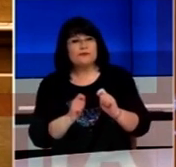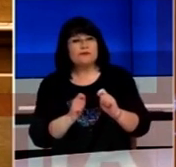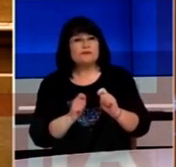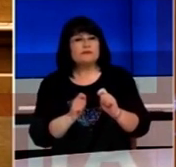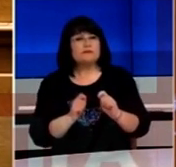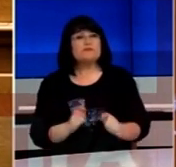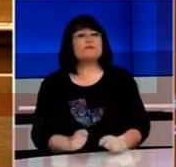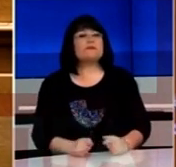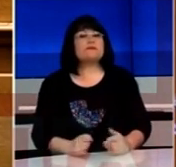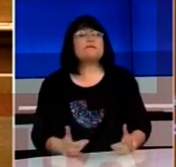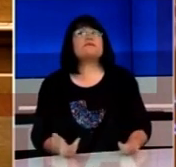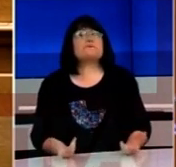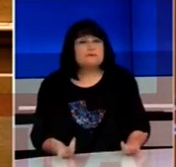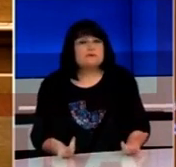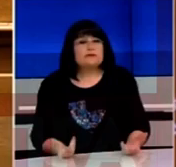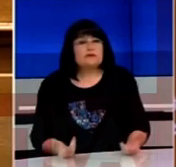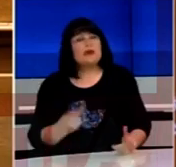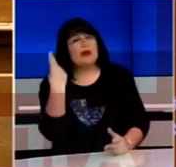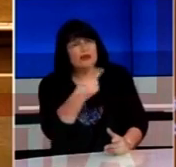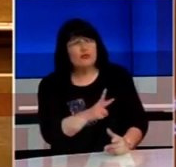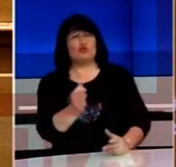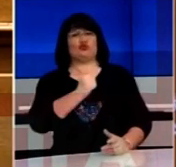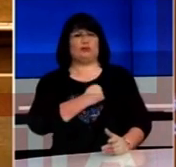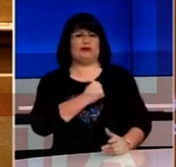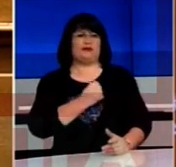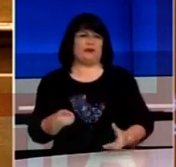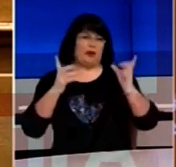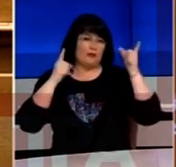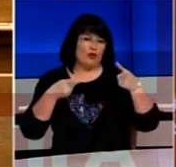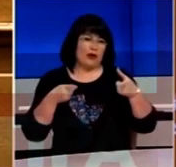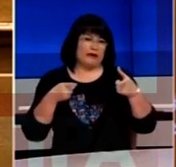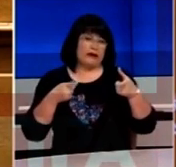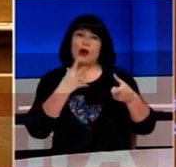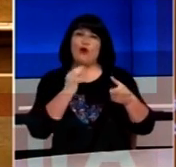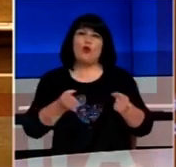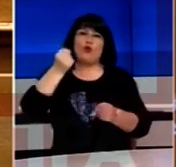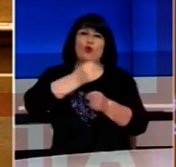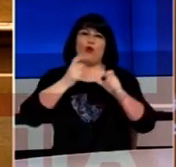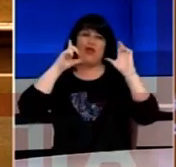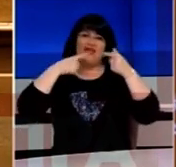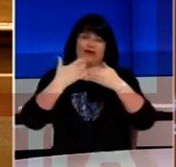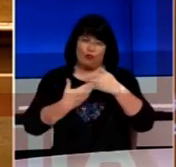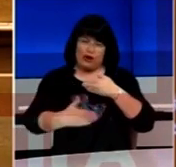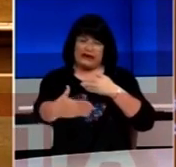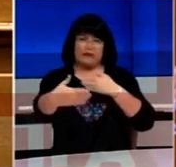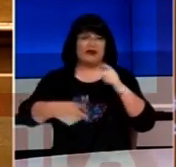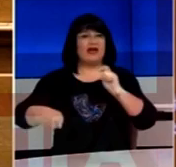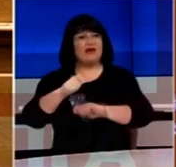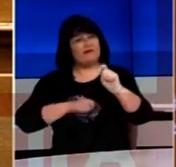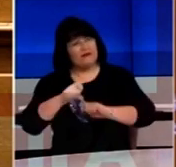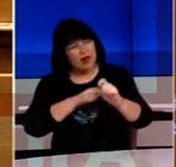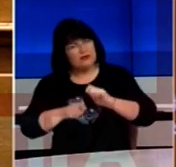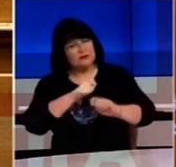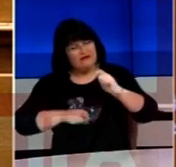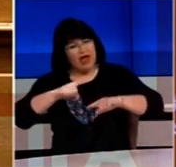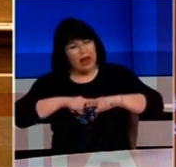απέναντι σε ό,τι πρεσβεύει, επαναλαμβάνω, και η δική σας παράταξη. Γιατί η Ελλάδα της μεταπολίτευσης είναι δημιούργημα και της δικής